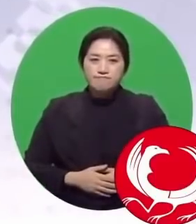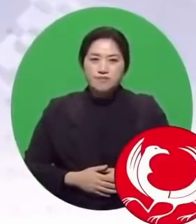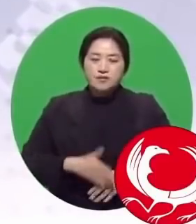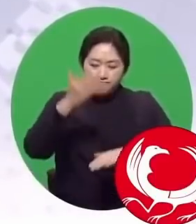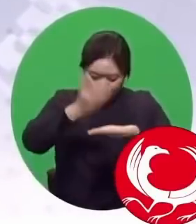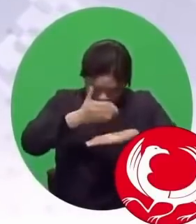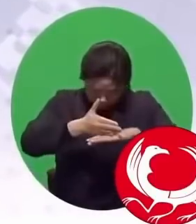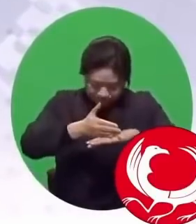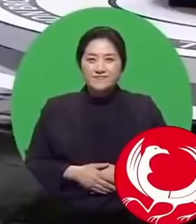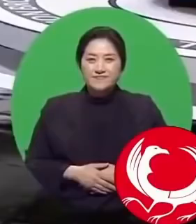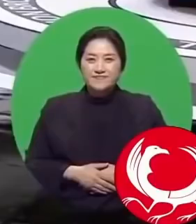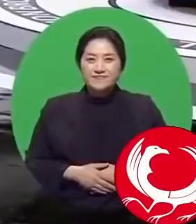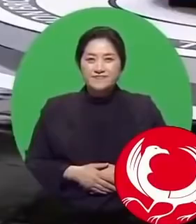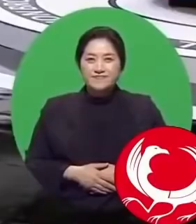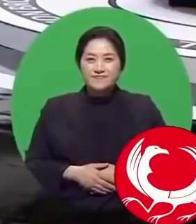감사합니다.